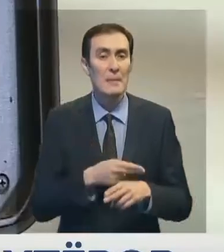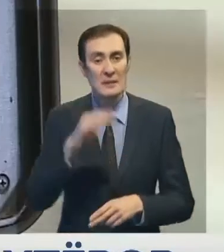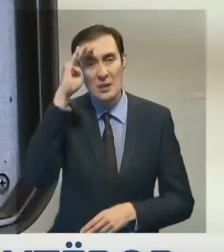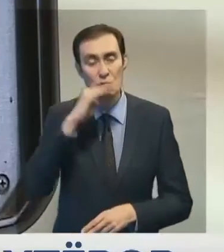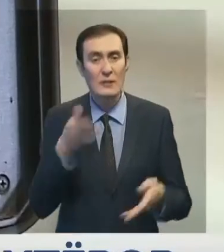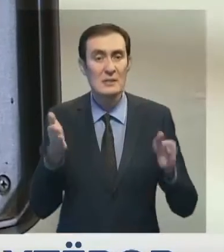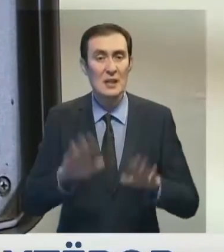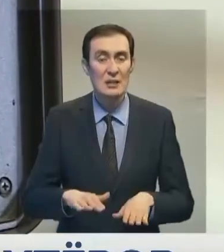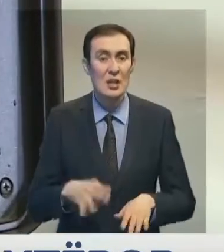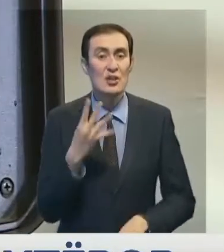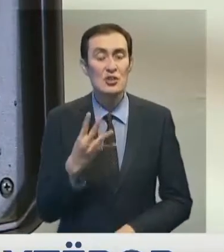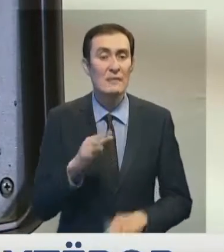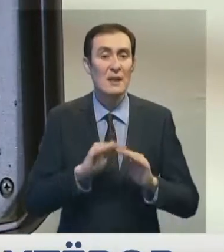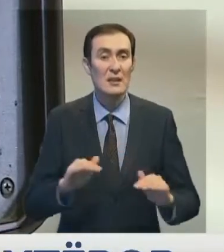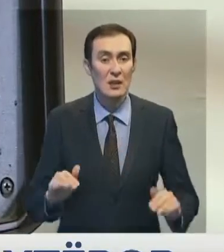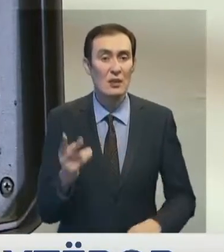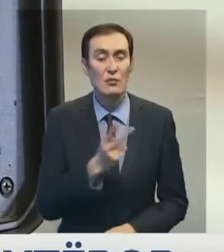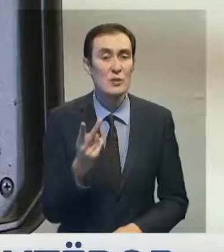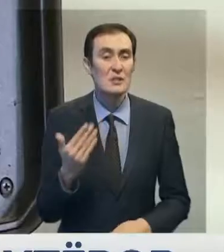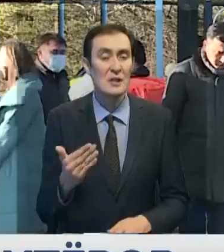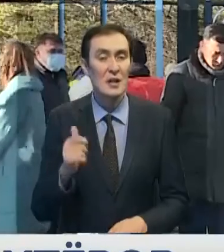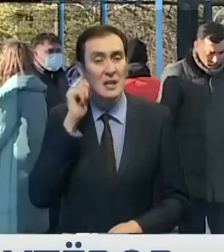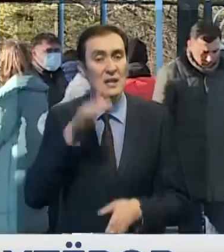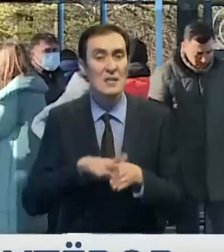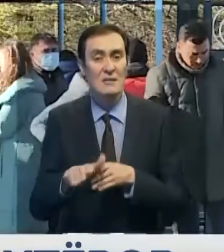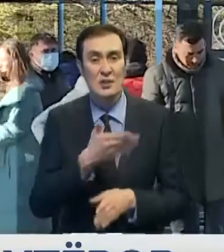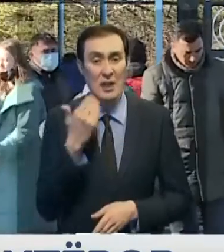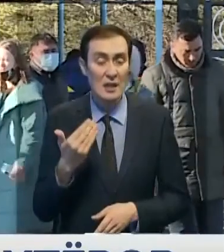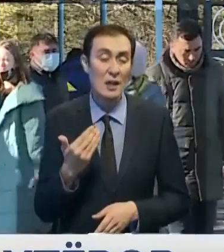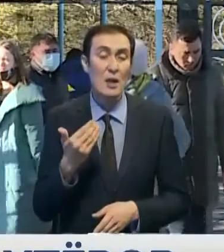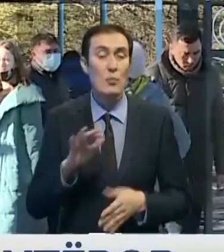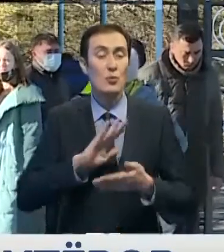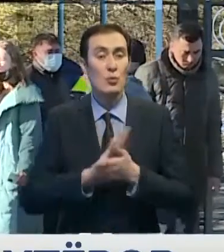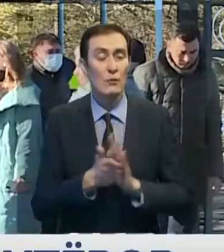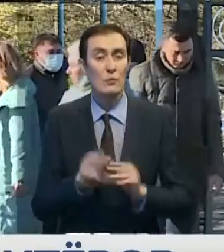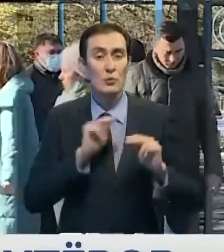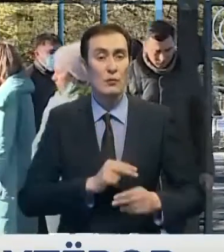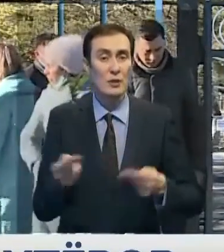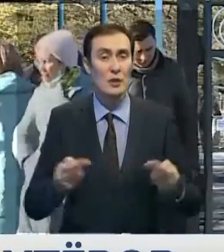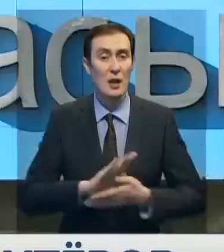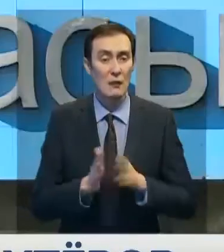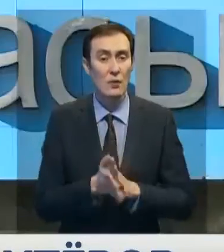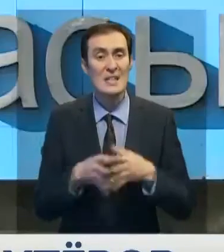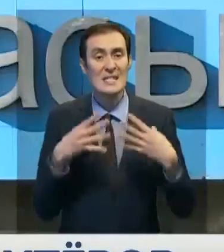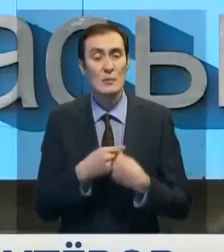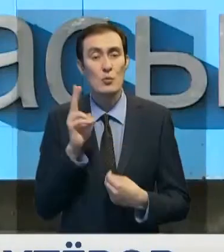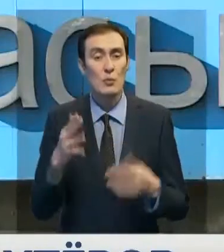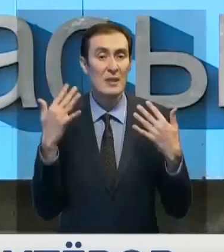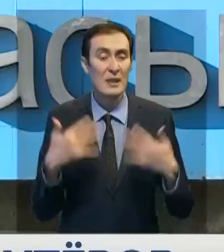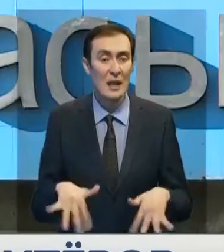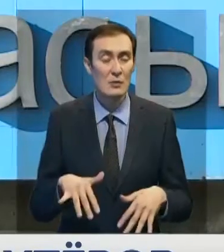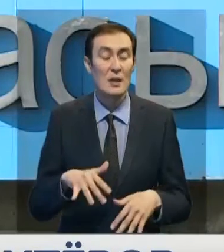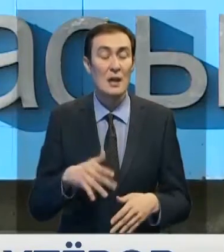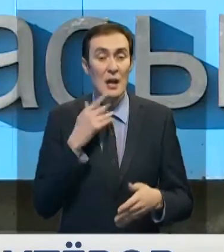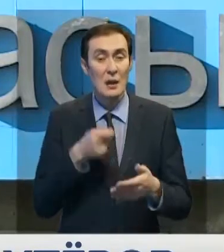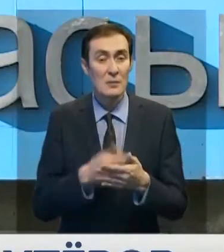отцов остались 4 детей, 2 из них несовершеннолетние. По условиям трудового договора, семьям, потерявшим